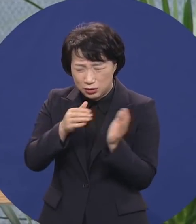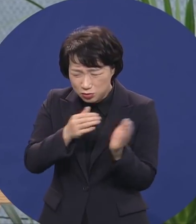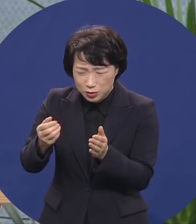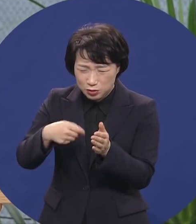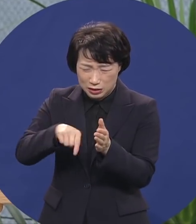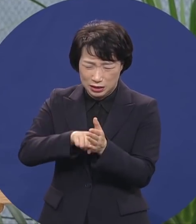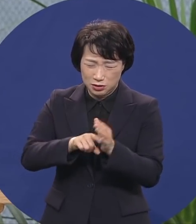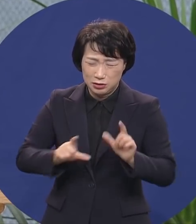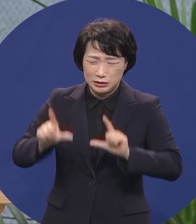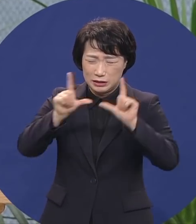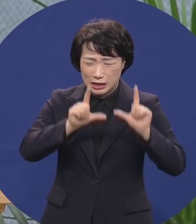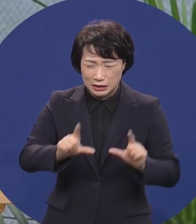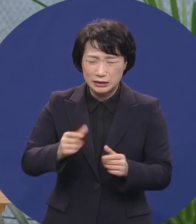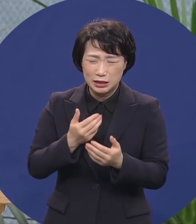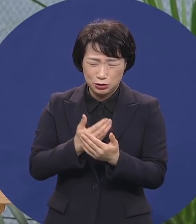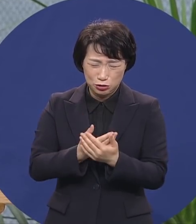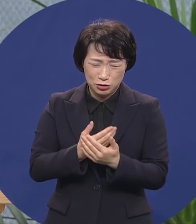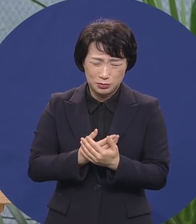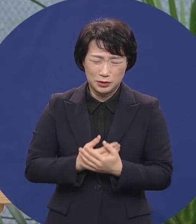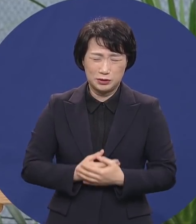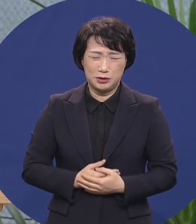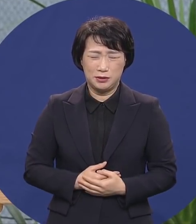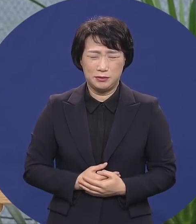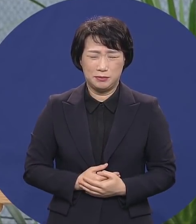위해 살게 하옵소서.